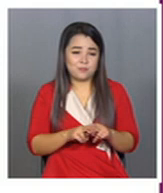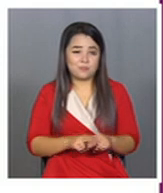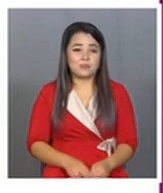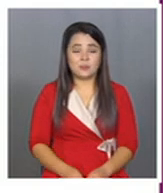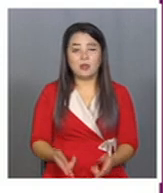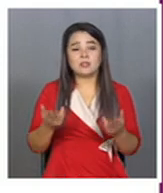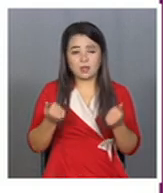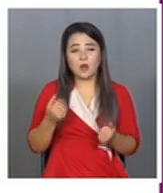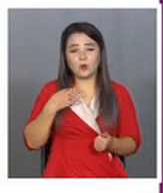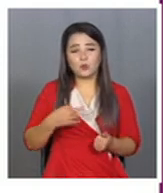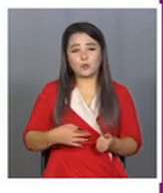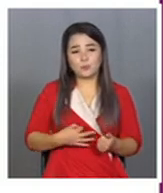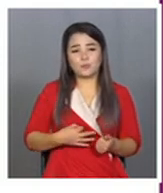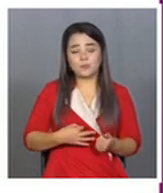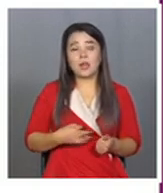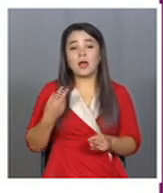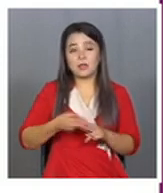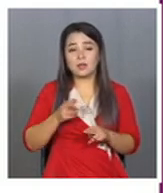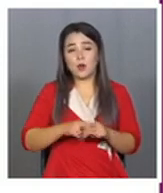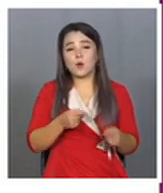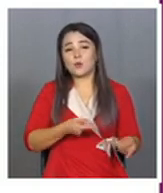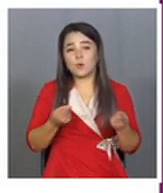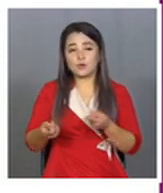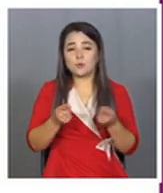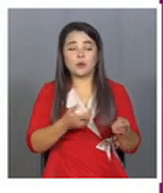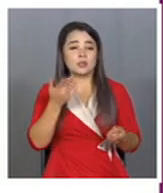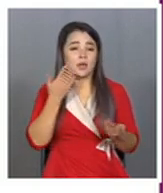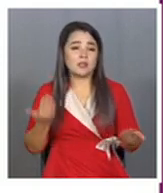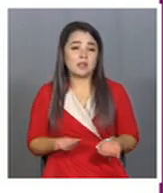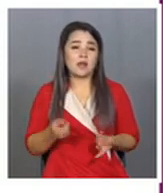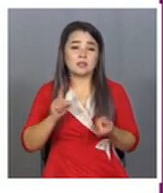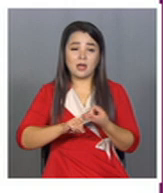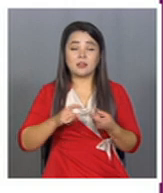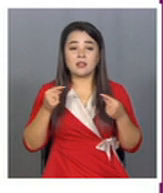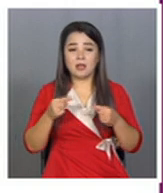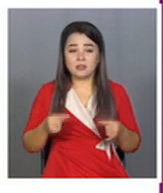Иә, құлыным. Көшпенділердің тұрмыс тіршілігіне лайықты